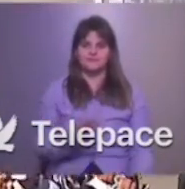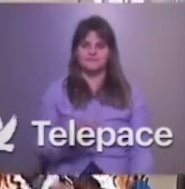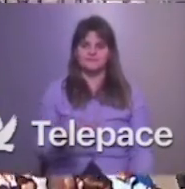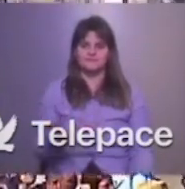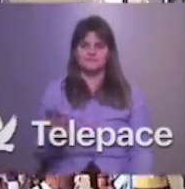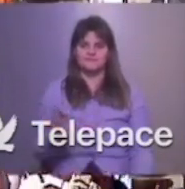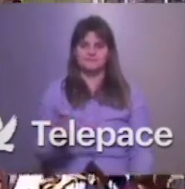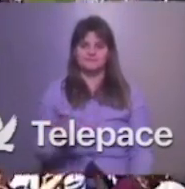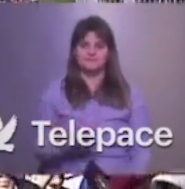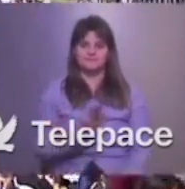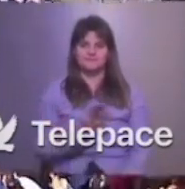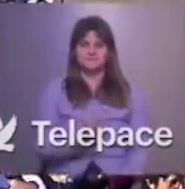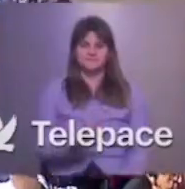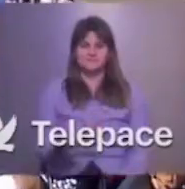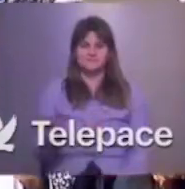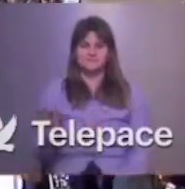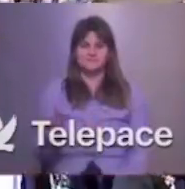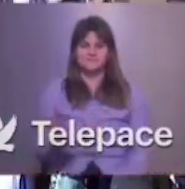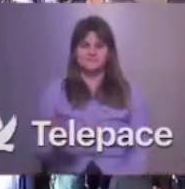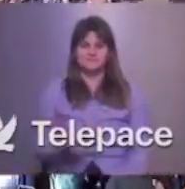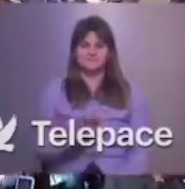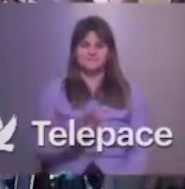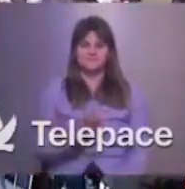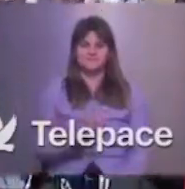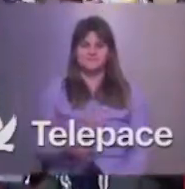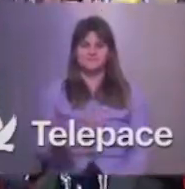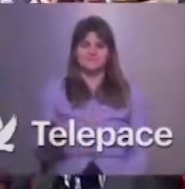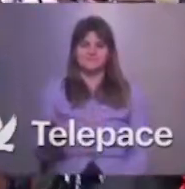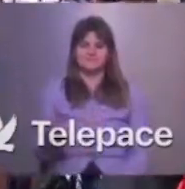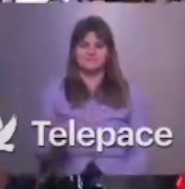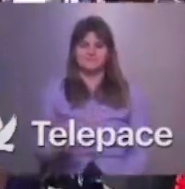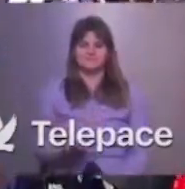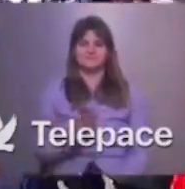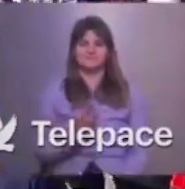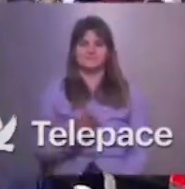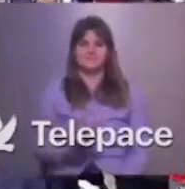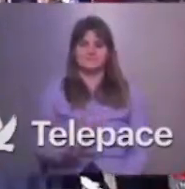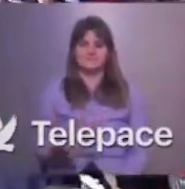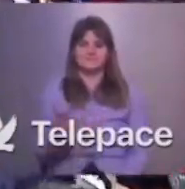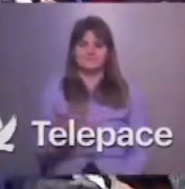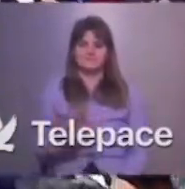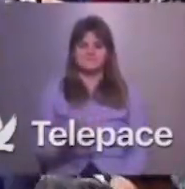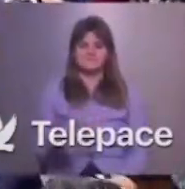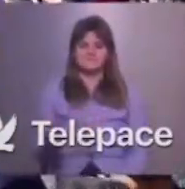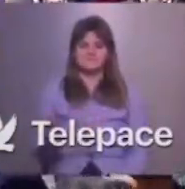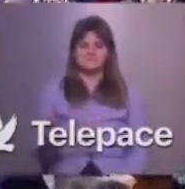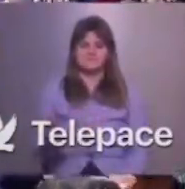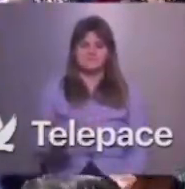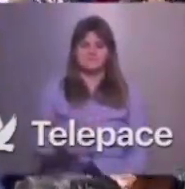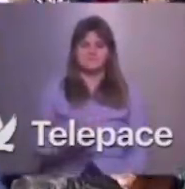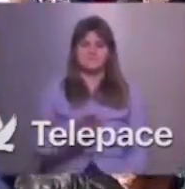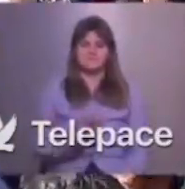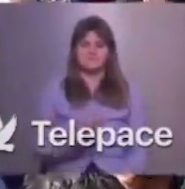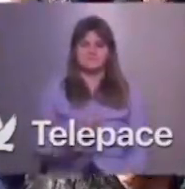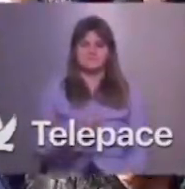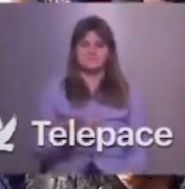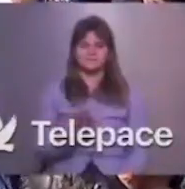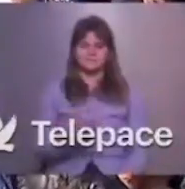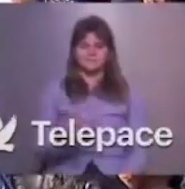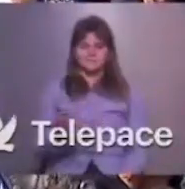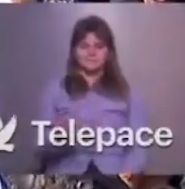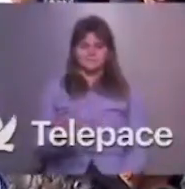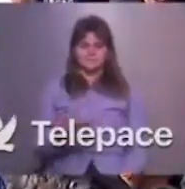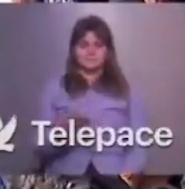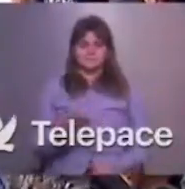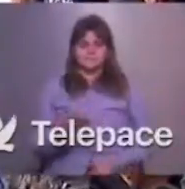la messa è tolta dal messale mariano. La Vergine Maria,